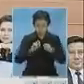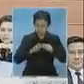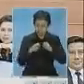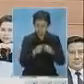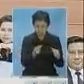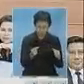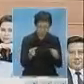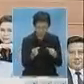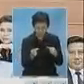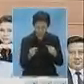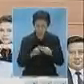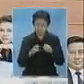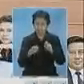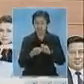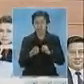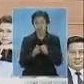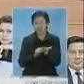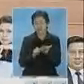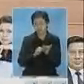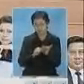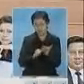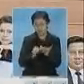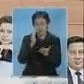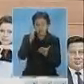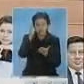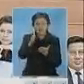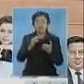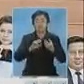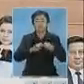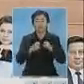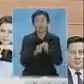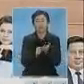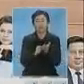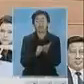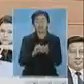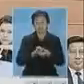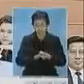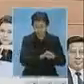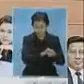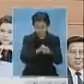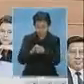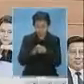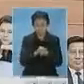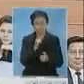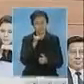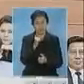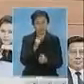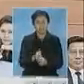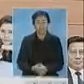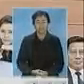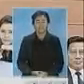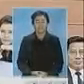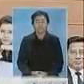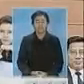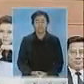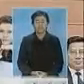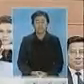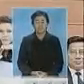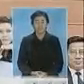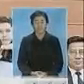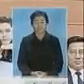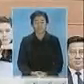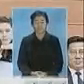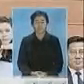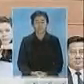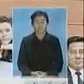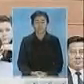ขัดแย้งแล้วต้องมีทางออกไปสู่การปรองดองโดยเร็วที่สุดเรากำลังเดินมา